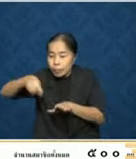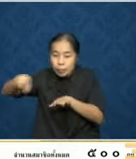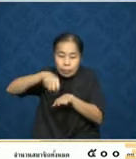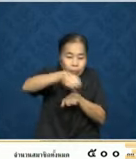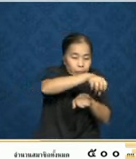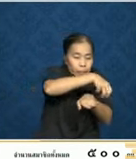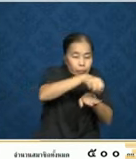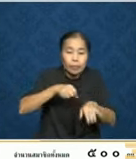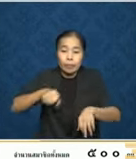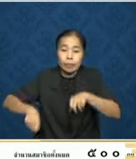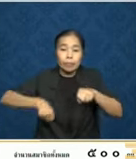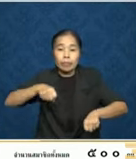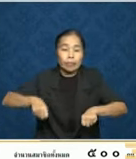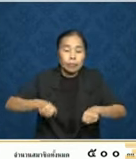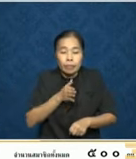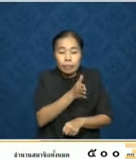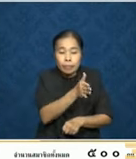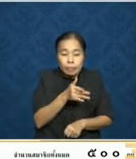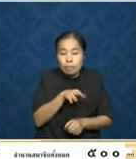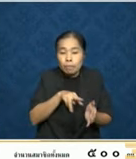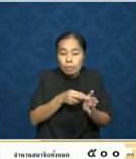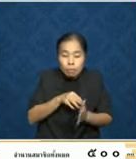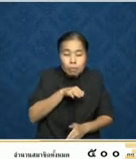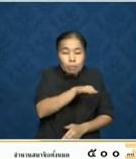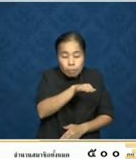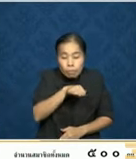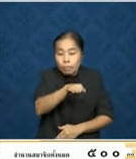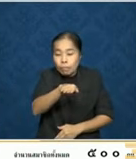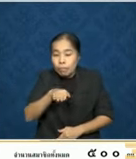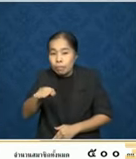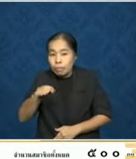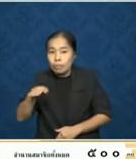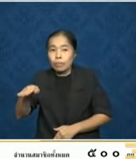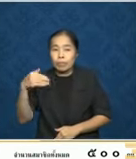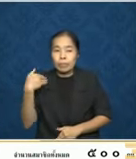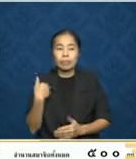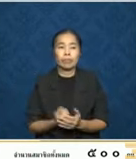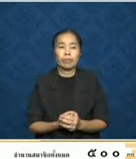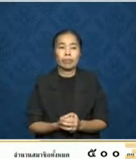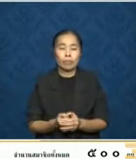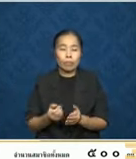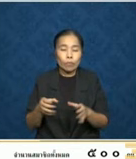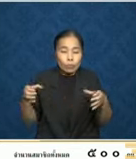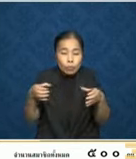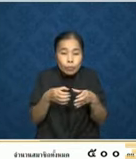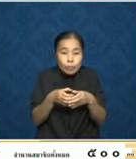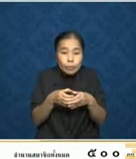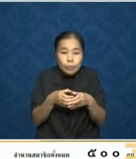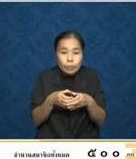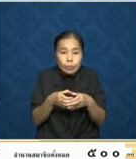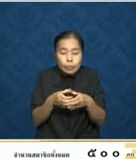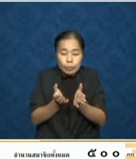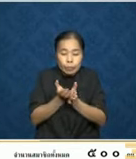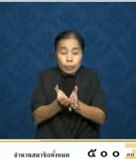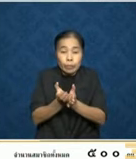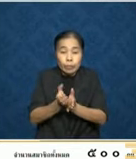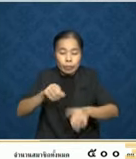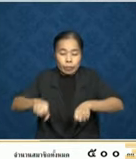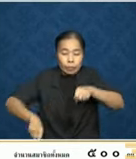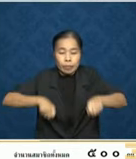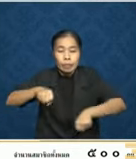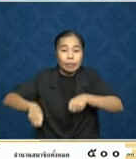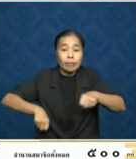าเล้งไปตามหน้าหมู่บ้านต่างๆหรือตามบ้านเรือนหรือแม้กระทั่งเขาก็มาเช็คตรงนี้ค่ะไม่ว่าจะเป็นกลุ่มซาเล้งเองหรือว่ากลุ่มพี่น้องที่เป็นพนักงาน